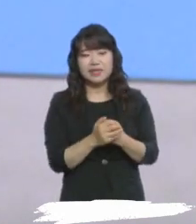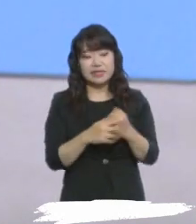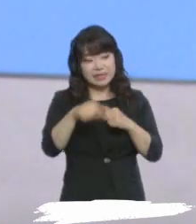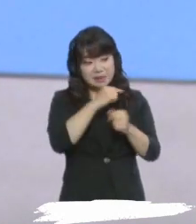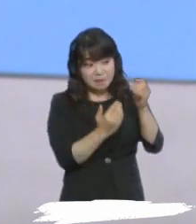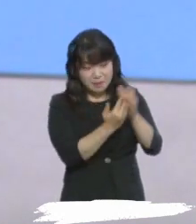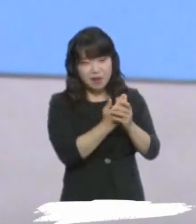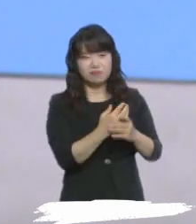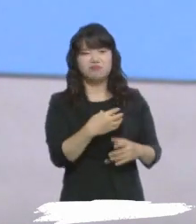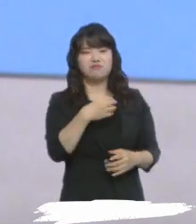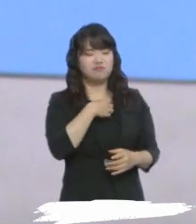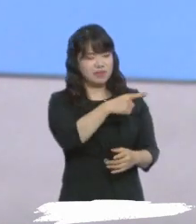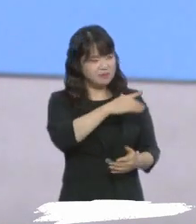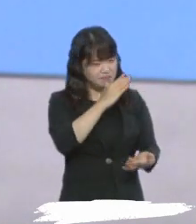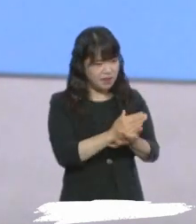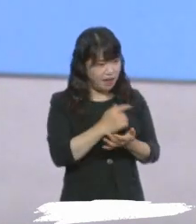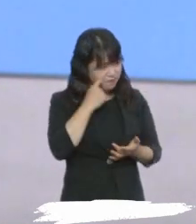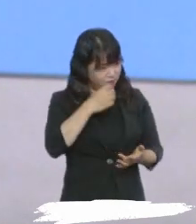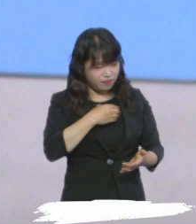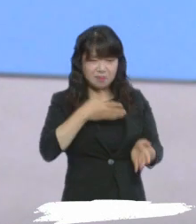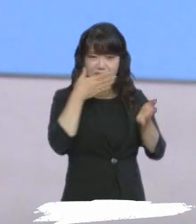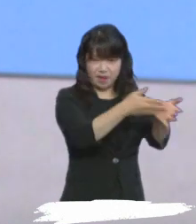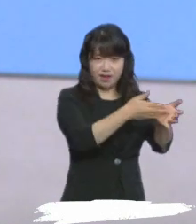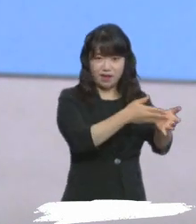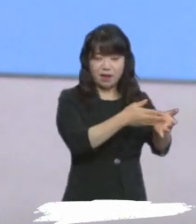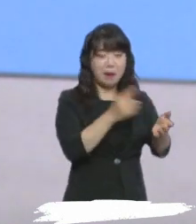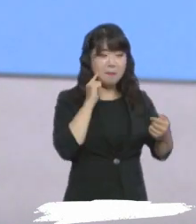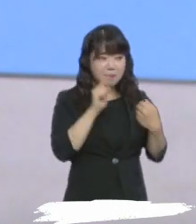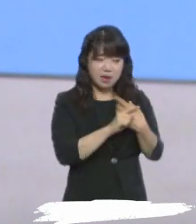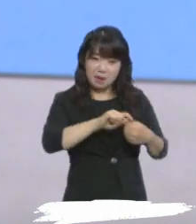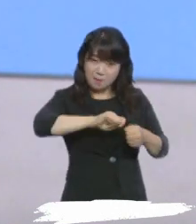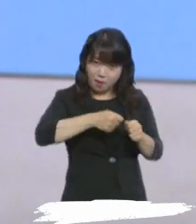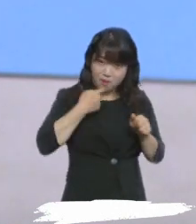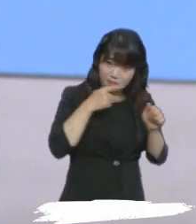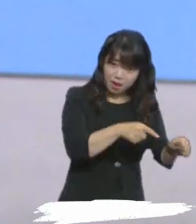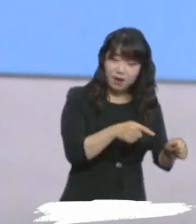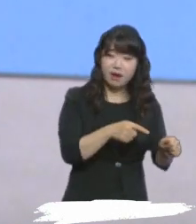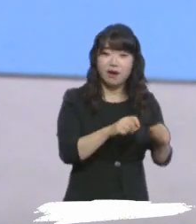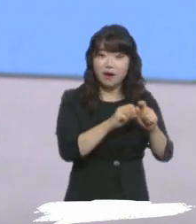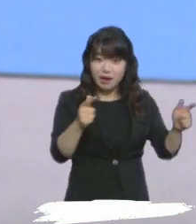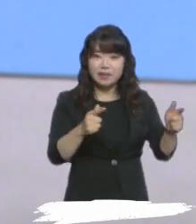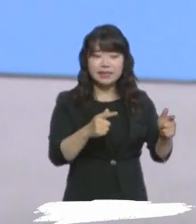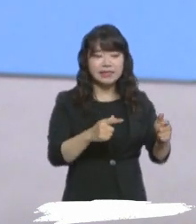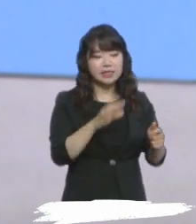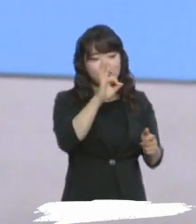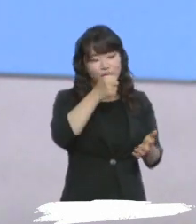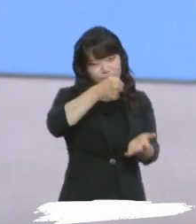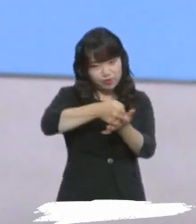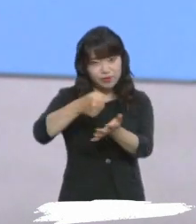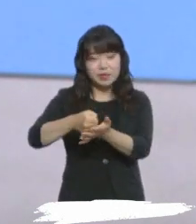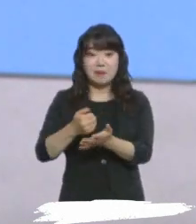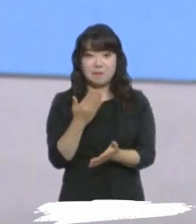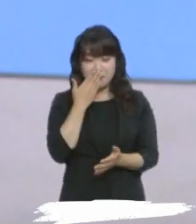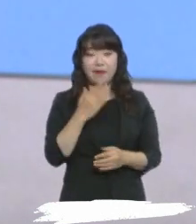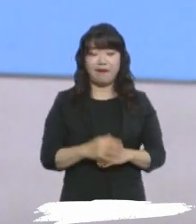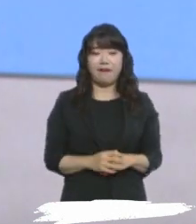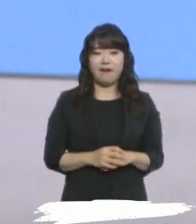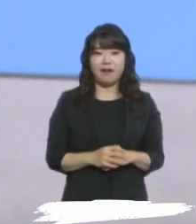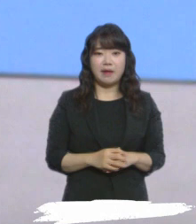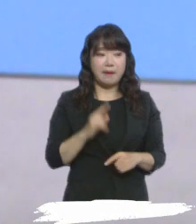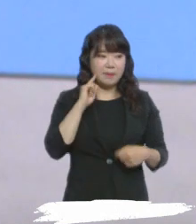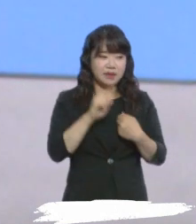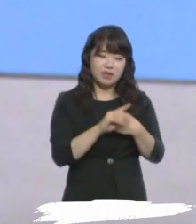대해서 경고 조치를 한다거나 아니면 과태료 아니면 과징금 이렇게 이제 금액이 산정되는 것이고